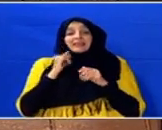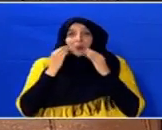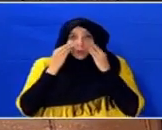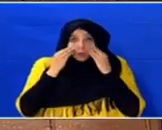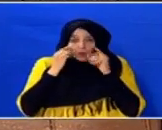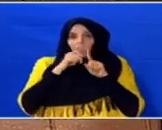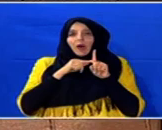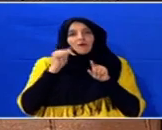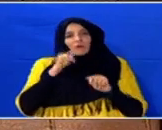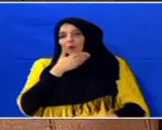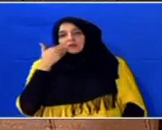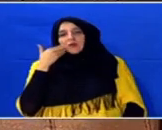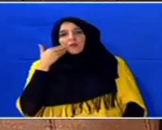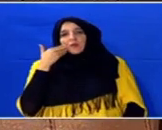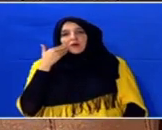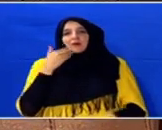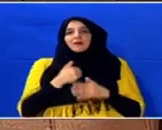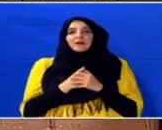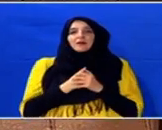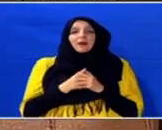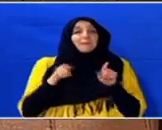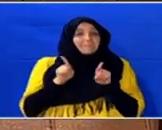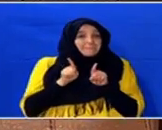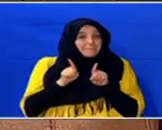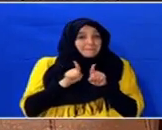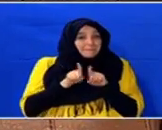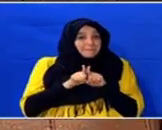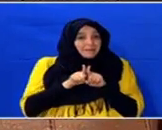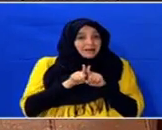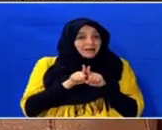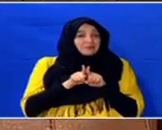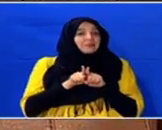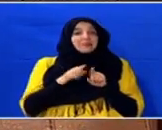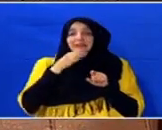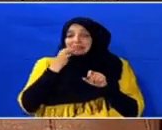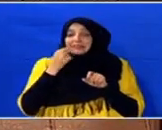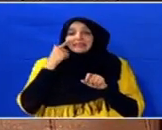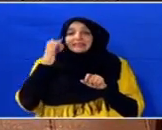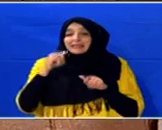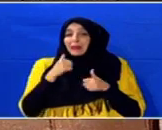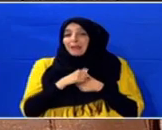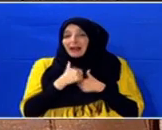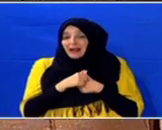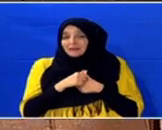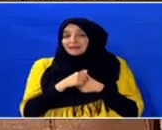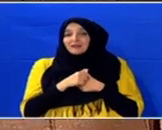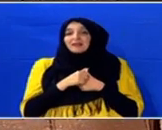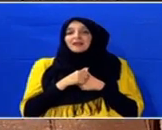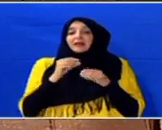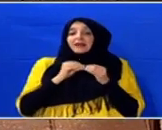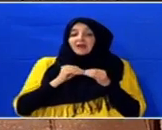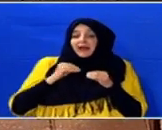الشهر فليصمه ولكن ربي سبحانه أيضا قال ليكون في مرض ليكون في سفر قال